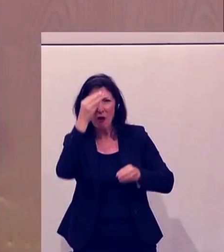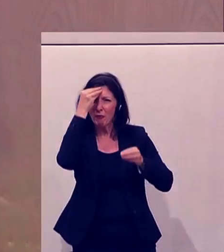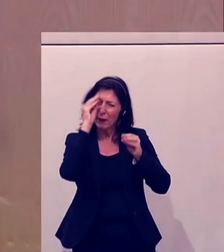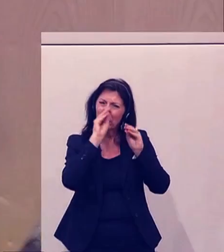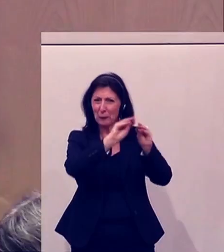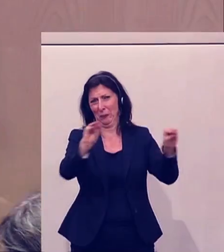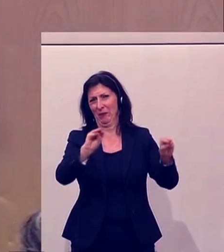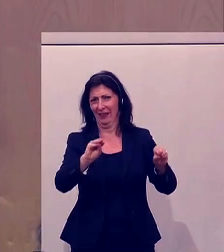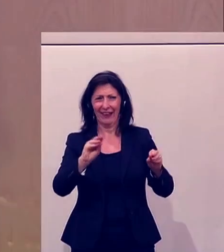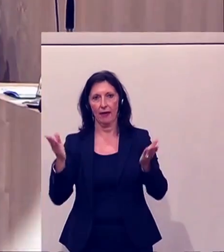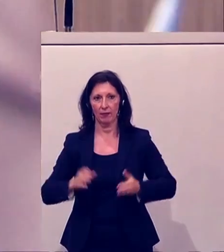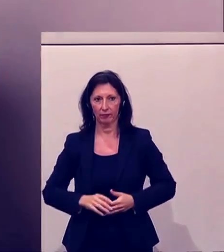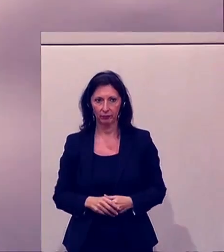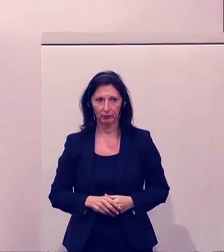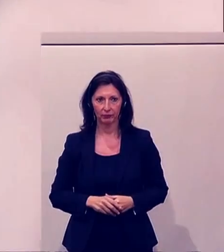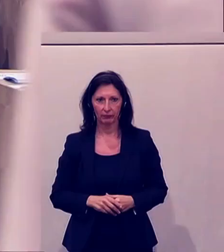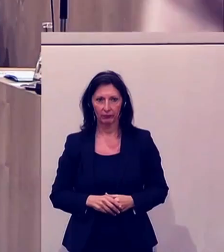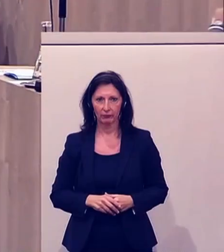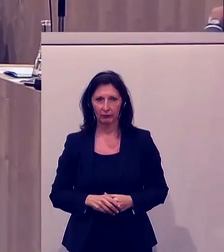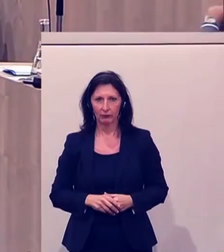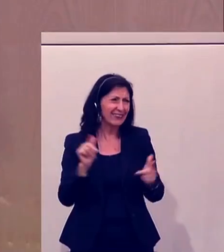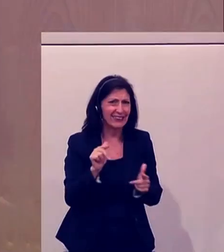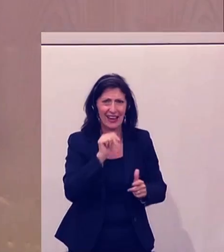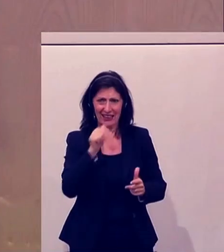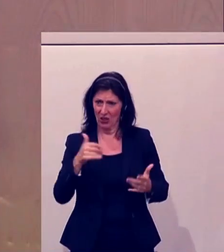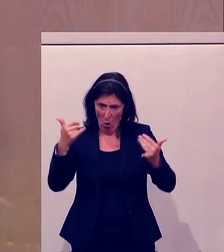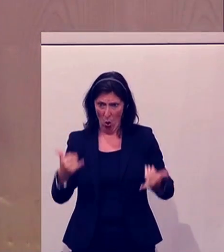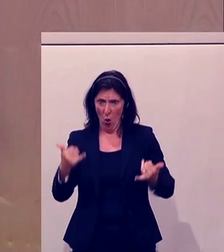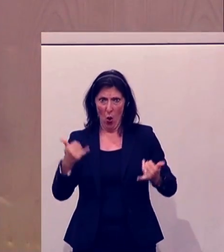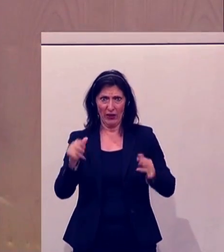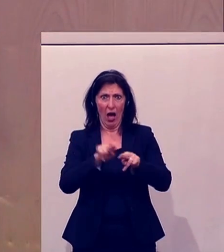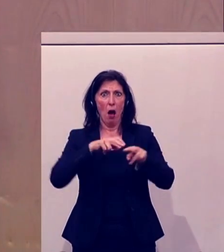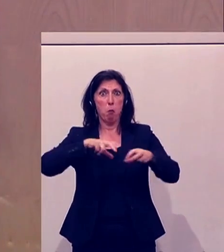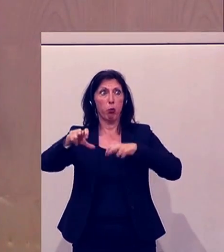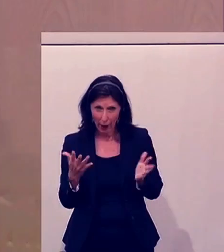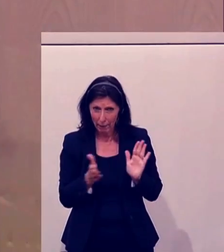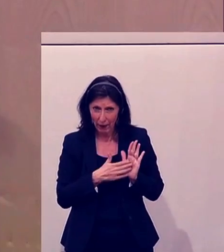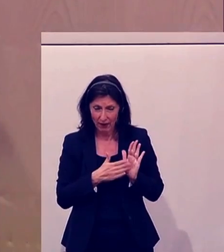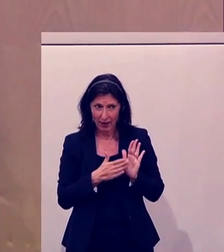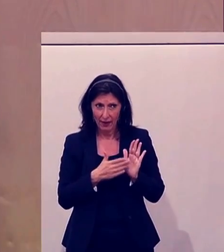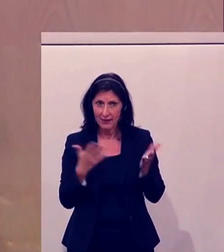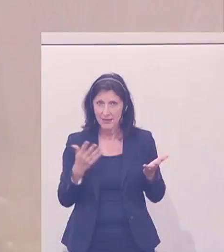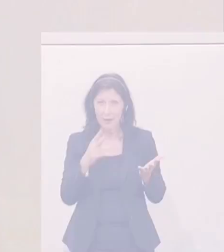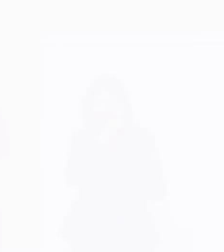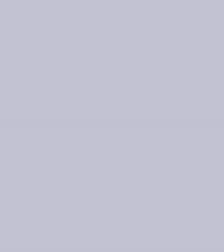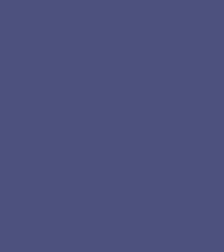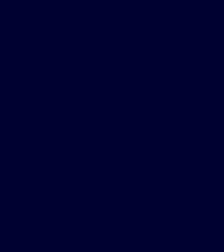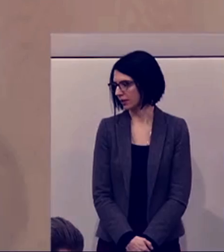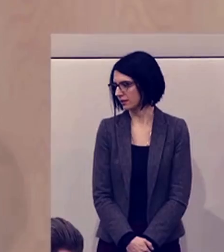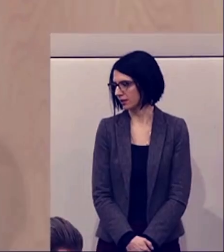Das kann es doch nicht sein. Es ist eigentlich unfassbar, dass heute diese Bundesregierung abgewählt wird, was die Bevölkerung auch